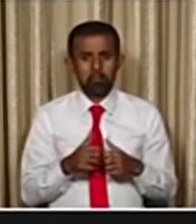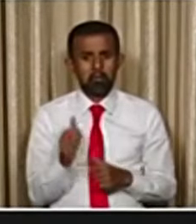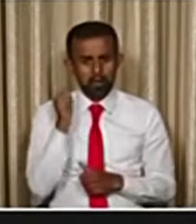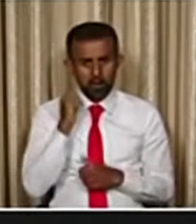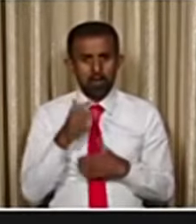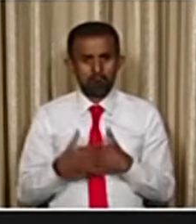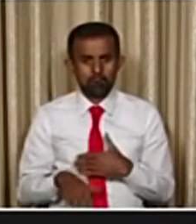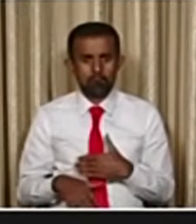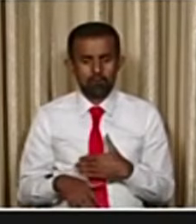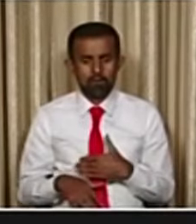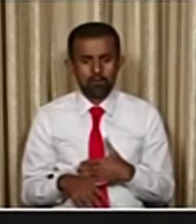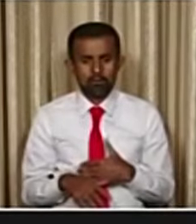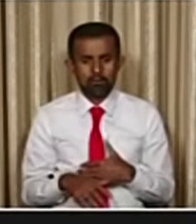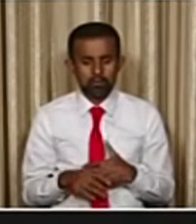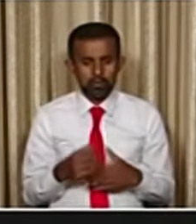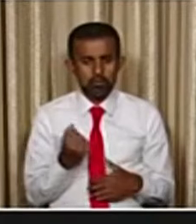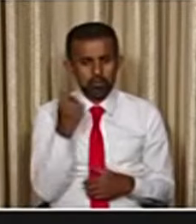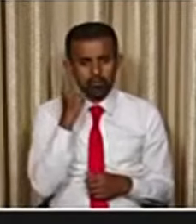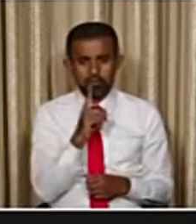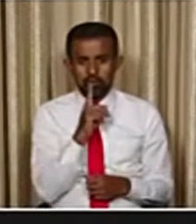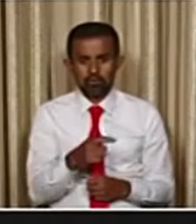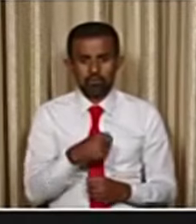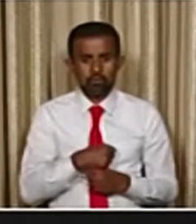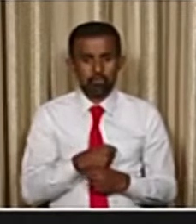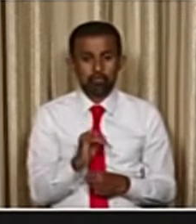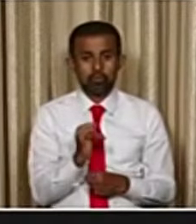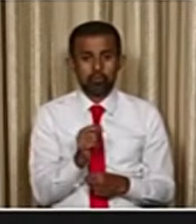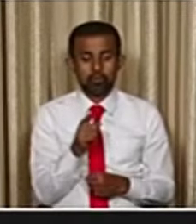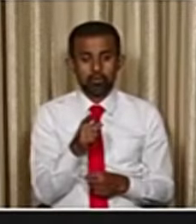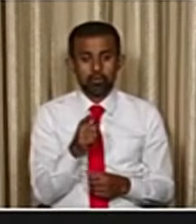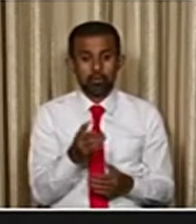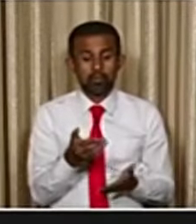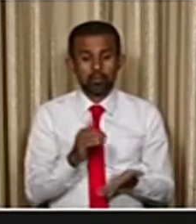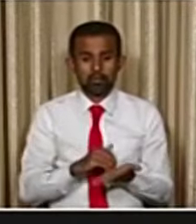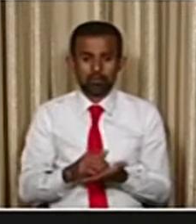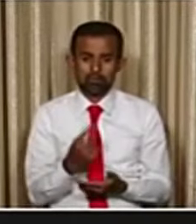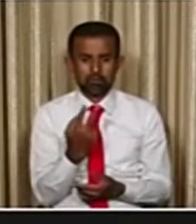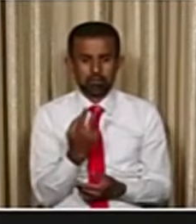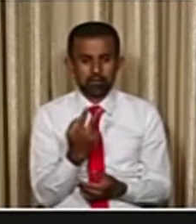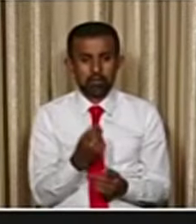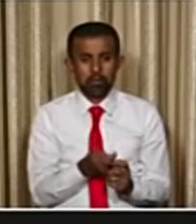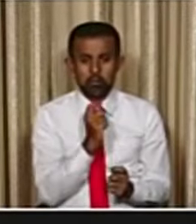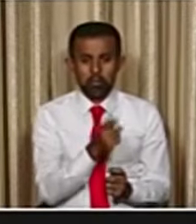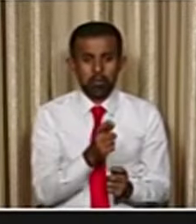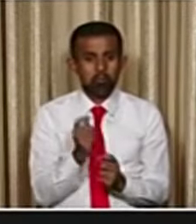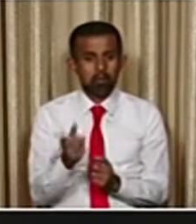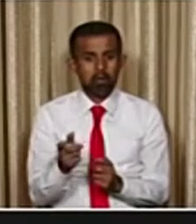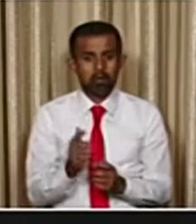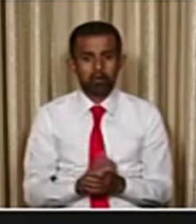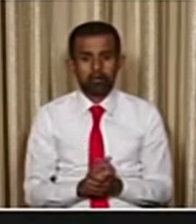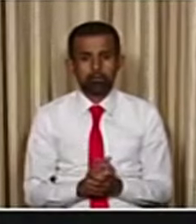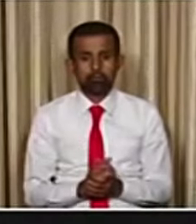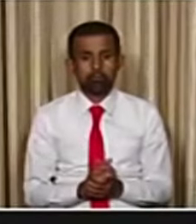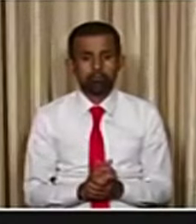තිබ්බේ. අපි එකවර එක වෙලාවක යෝජනා වෙනවා රාජ්‍ය සේවකයන්ට වාර දෙකවකදී මේ මුදල් ගෙවනවා කියලා. එහෙම